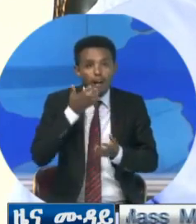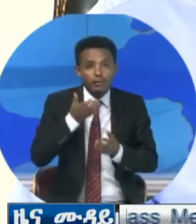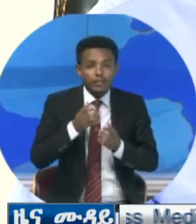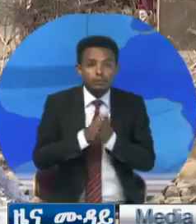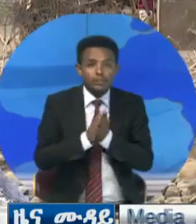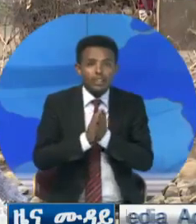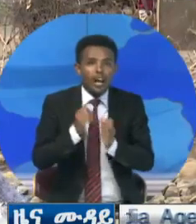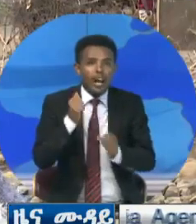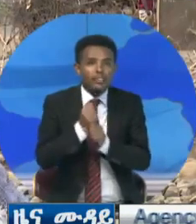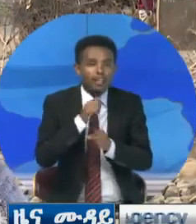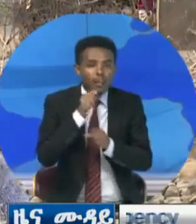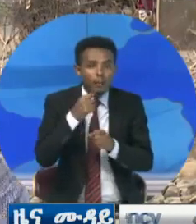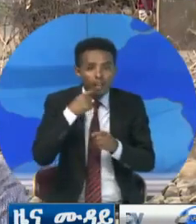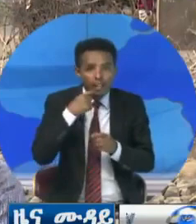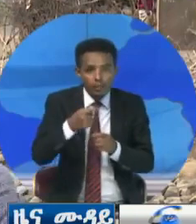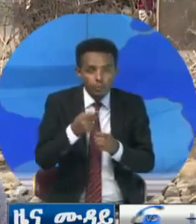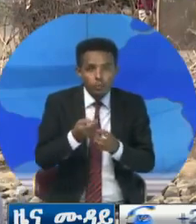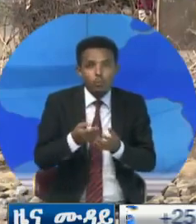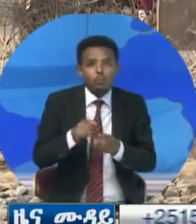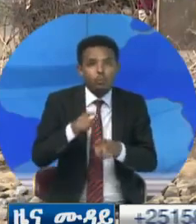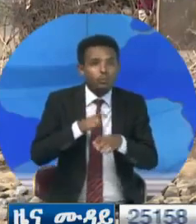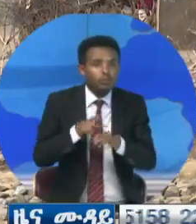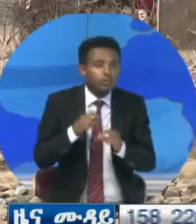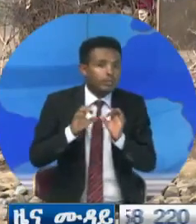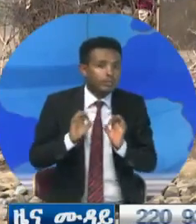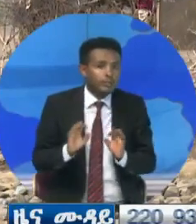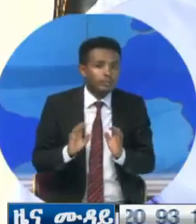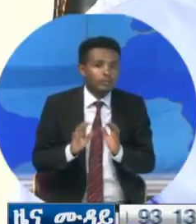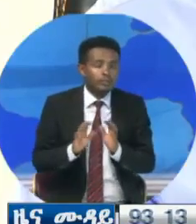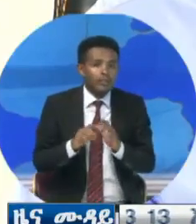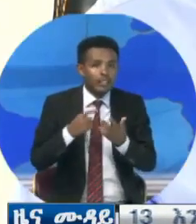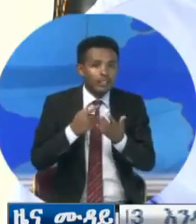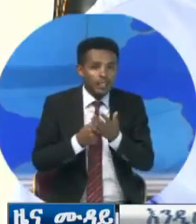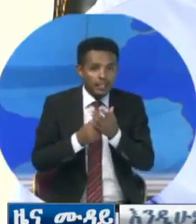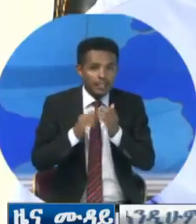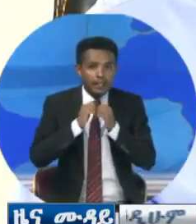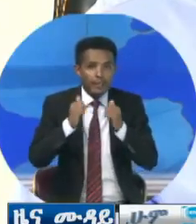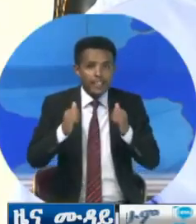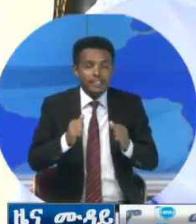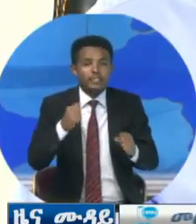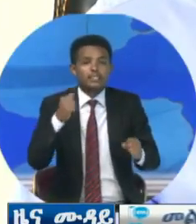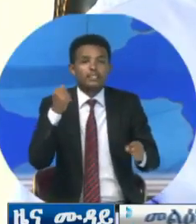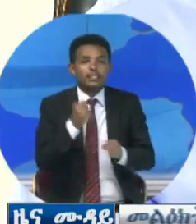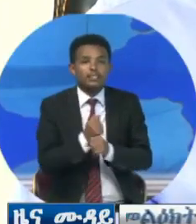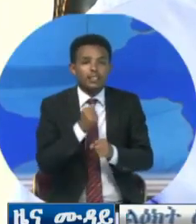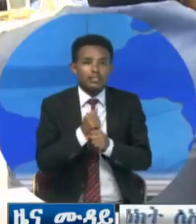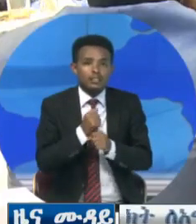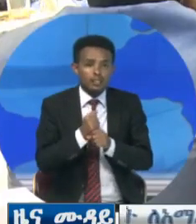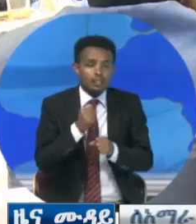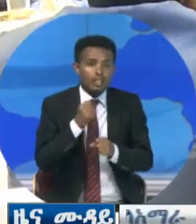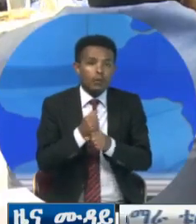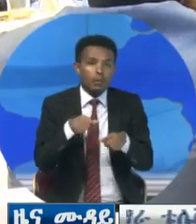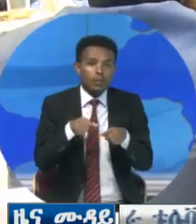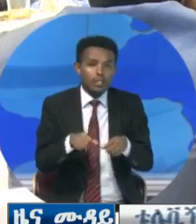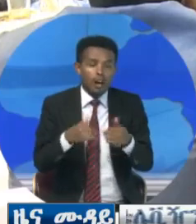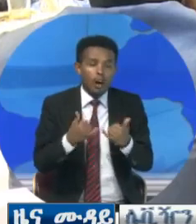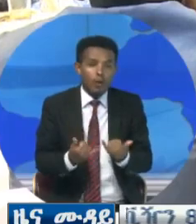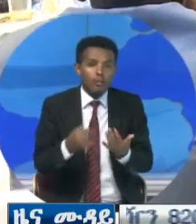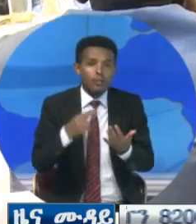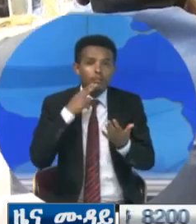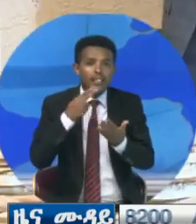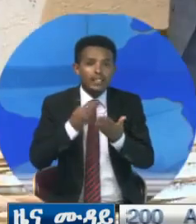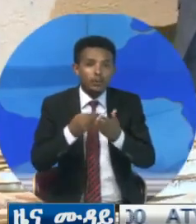ያለም ባለሀብት የለም። የሰብል ወቅትም ስለሆነ ይህንን የመለየት ስራ እስካሁን ስራ ቆይተናል። አሁን መረጃዎችን